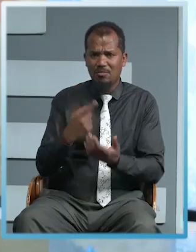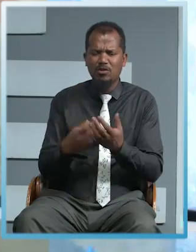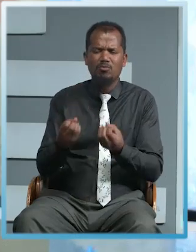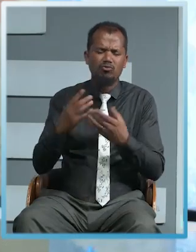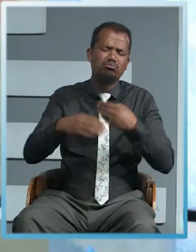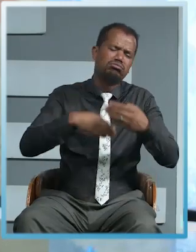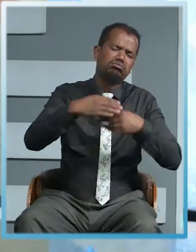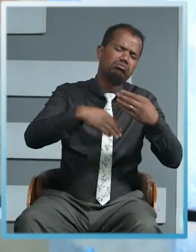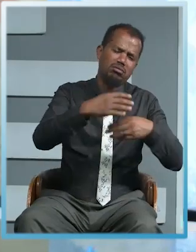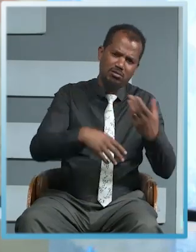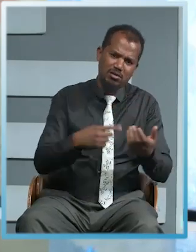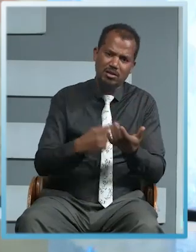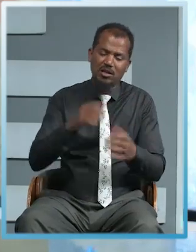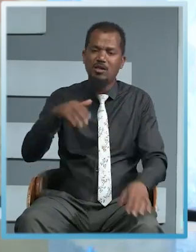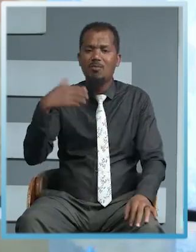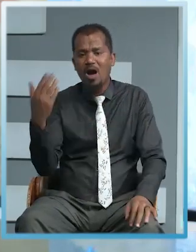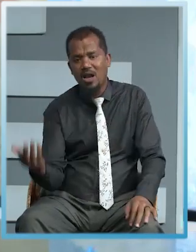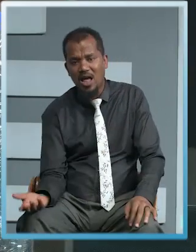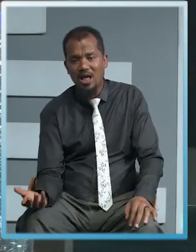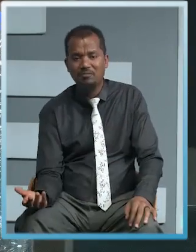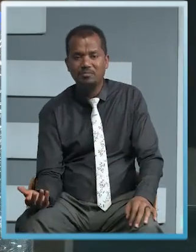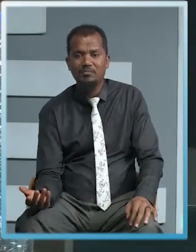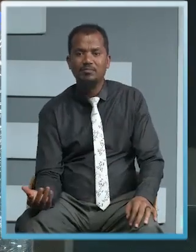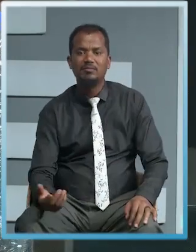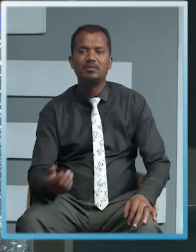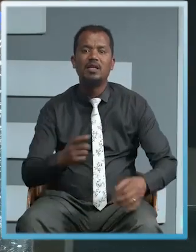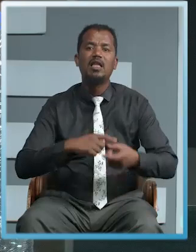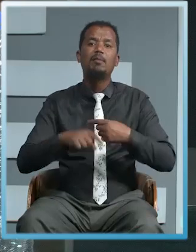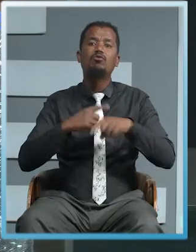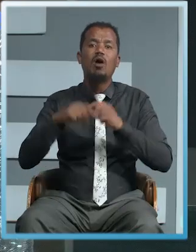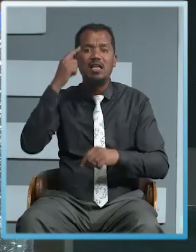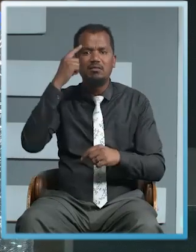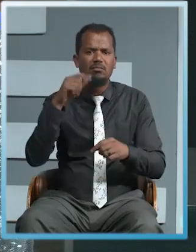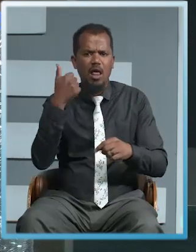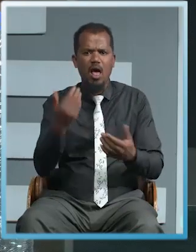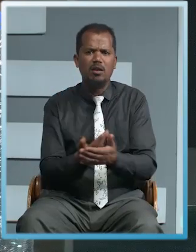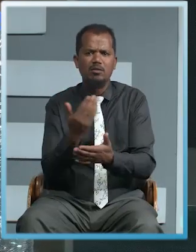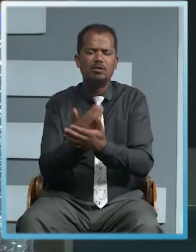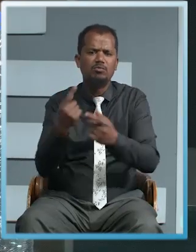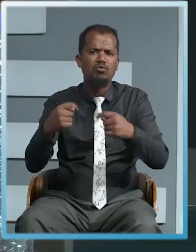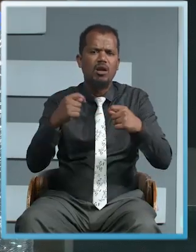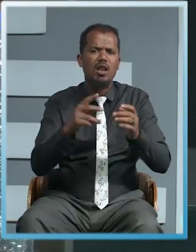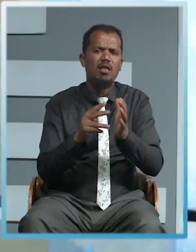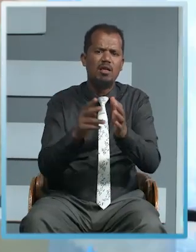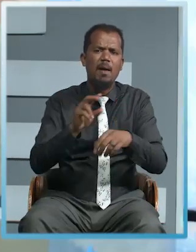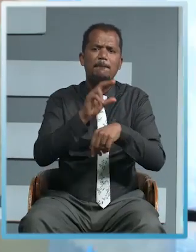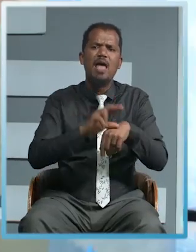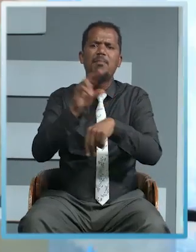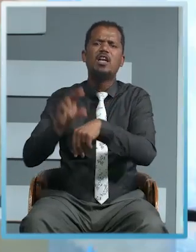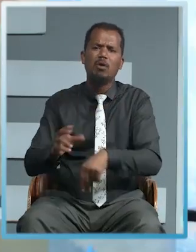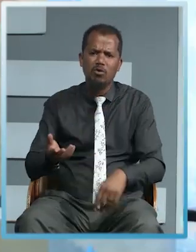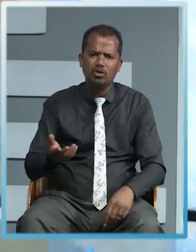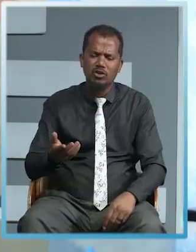بزو يدت تهيدوال كذا موالا يمت تحسس سوي تلو ليلا أديس مكرا لمسالي يه بير